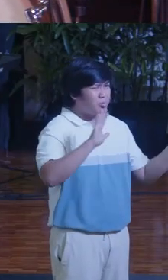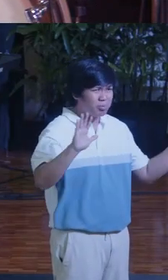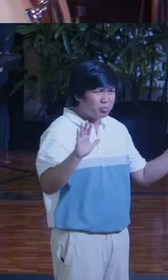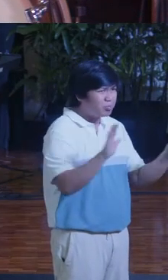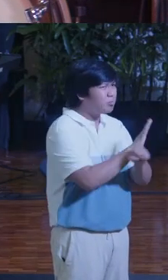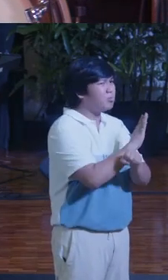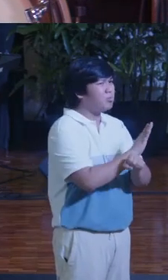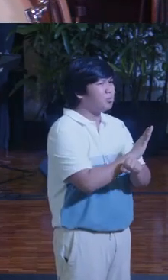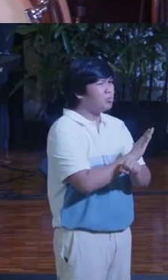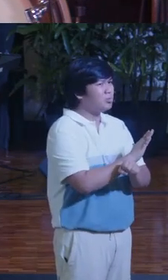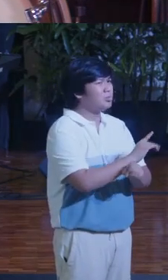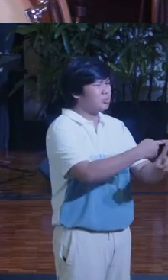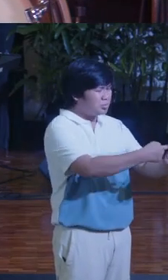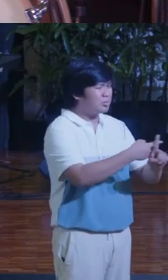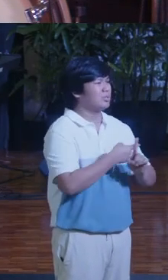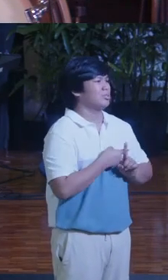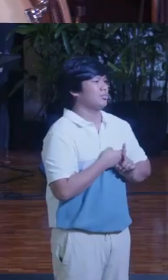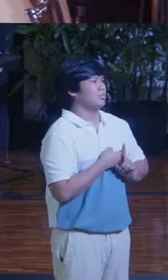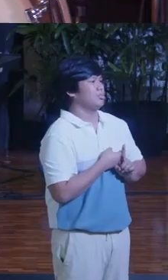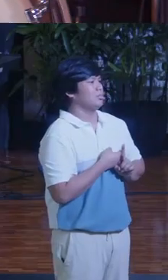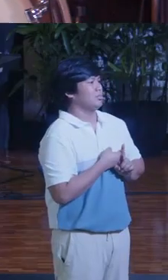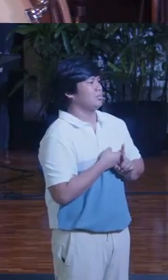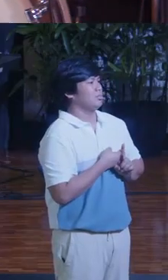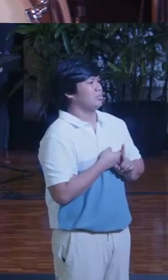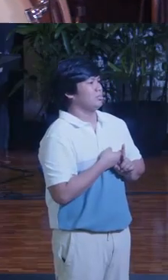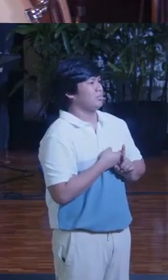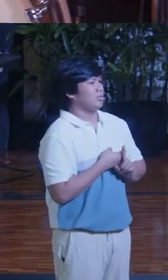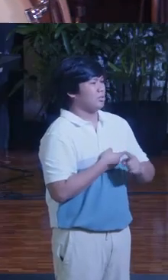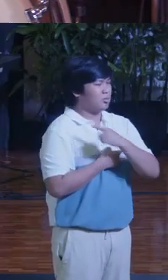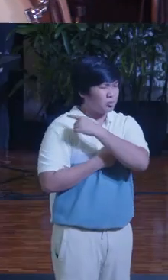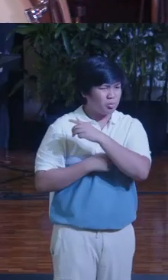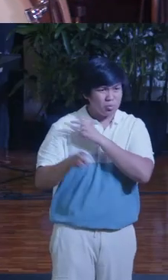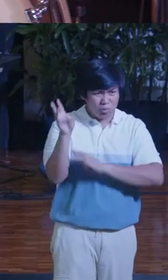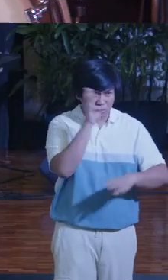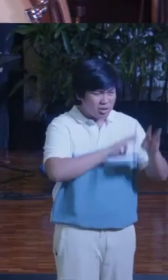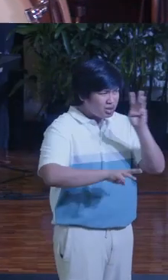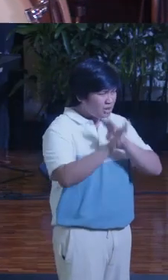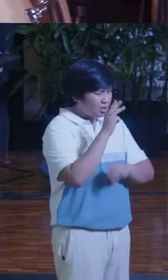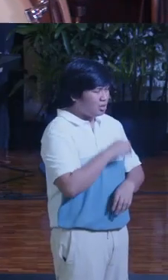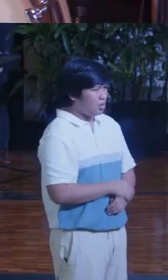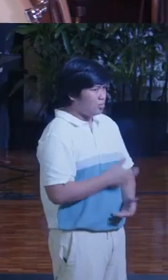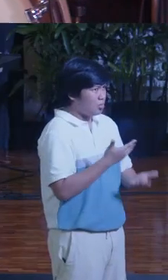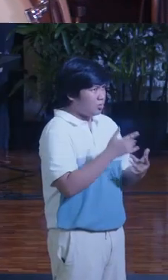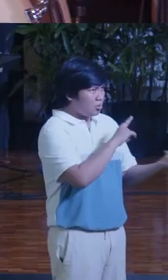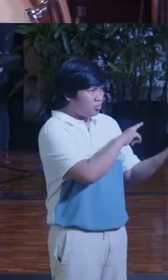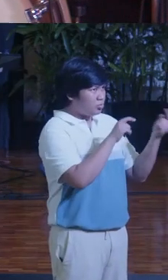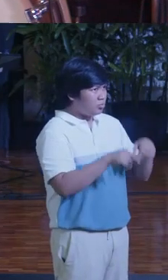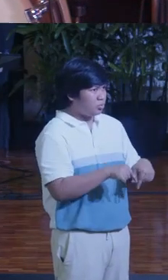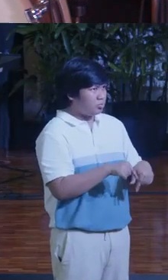pangako o anak pa rin ng pagkaalipin.